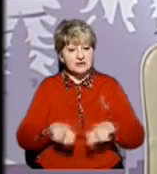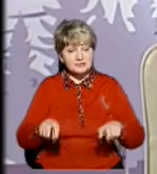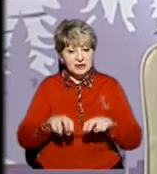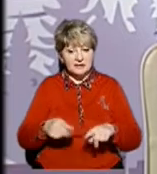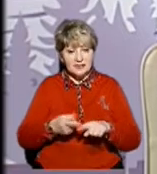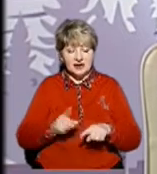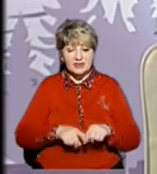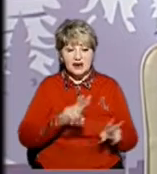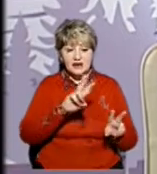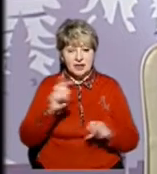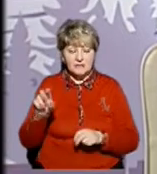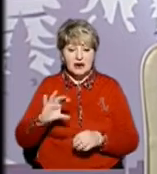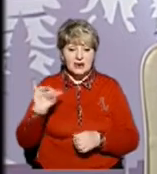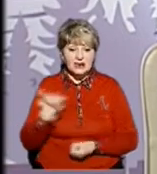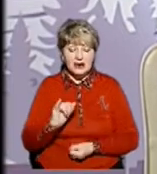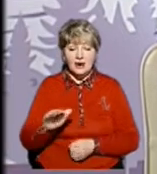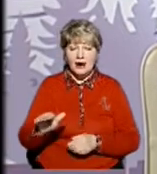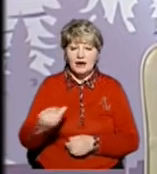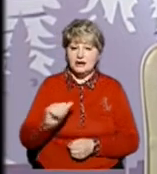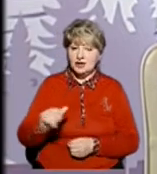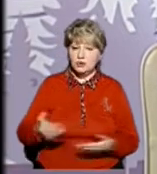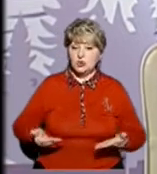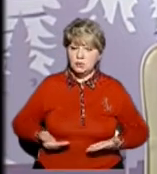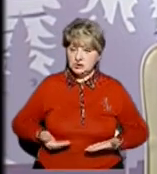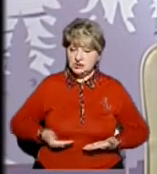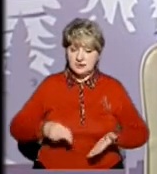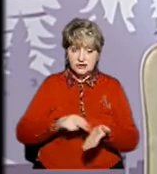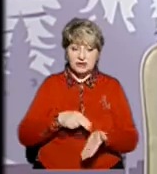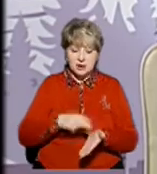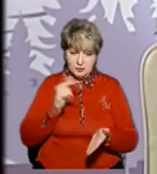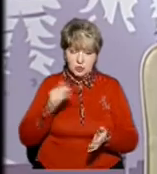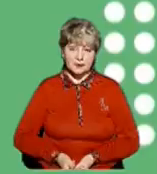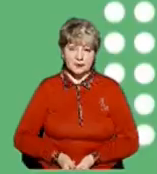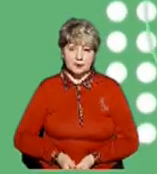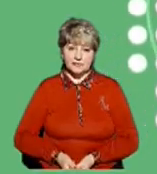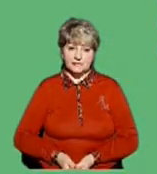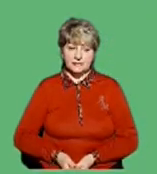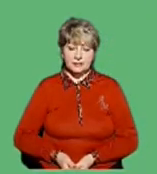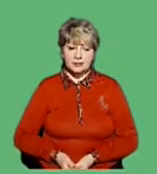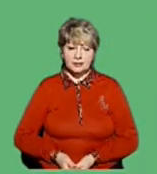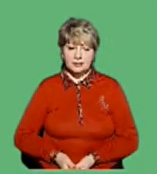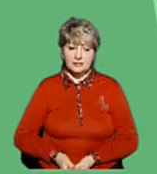І детальніше про оренду житла в Черкасах ми можемо подивитися у наступному сюжеті.